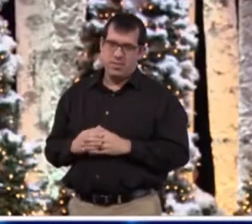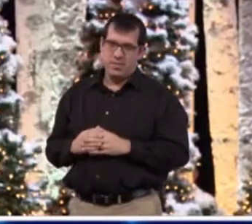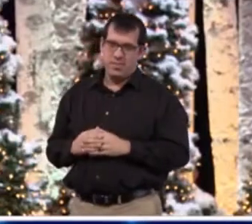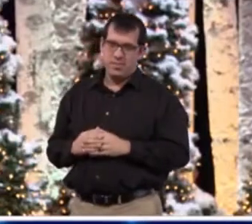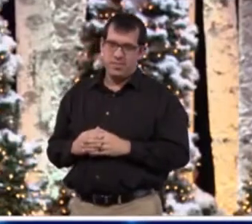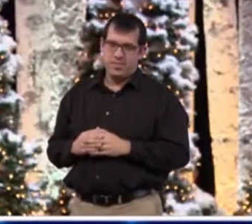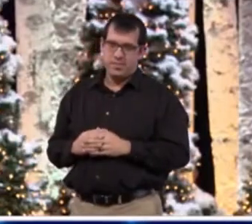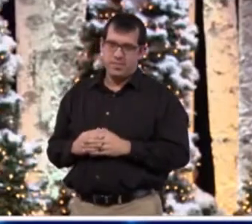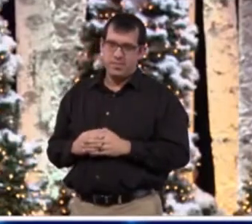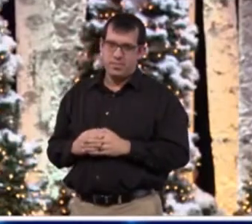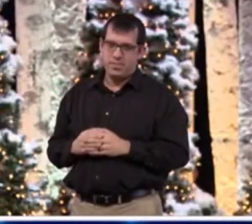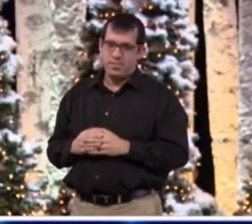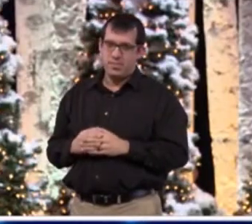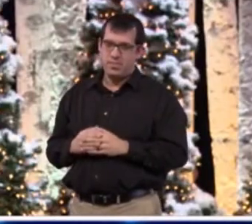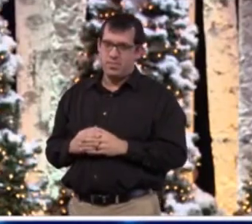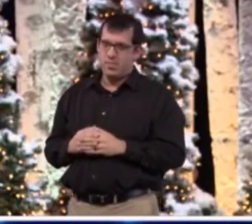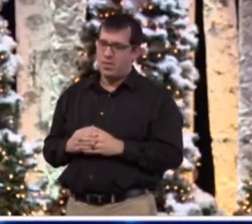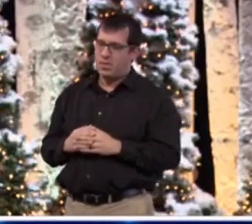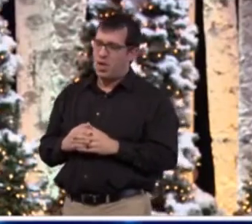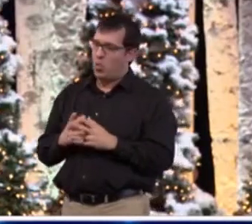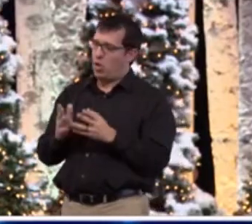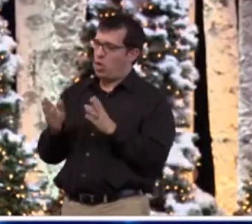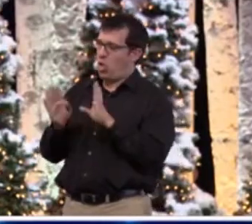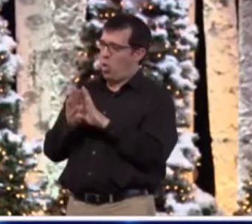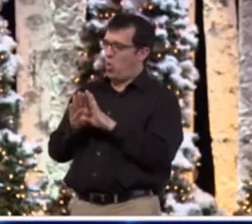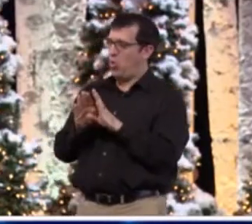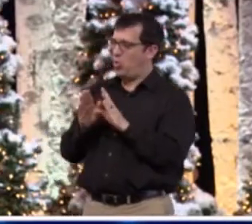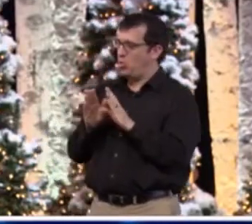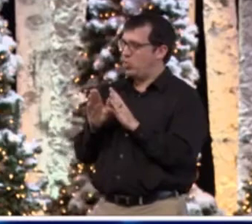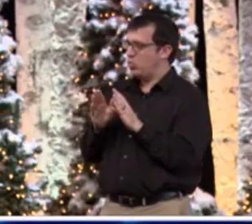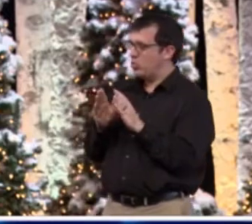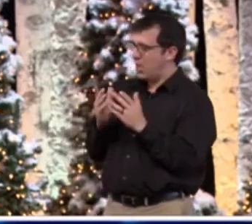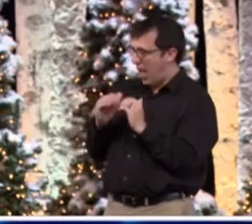म तपाईँहरूको लागि प्रार्थना गरेर अन्त्य गर्न चाहन्छु।